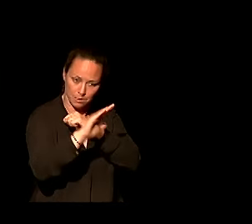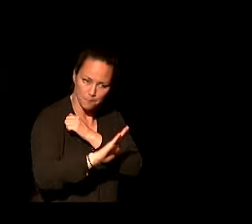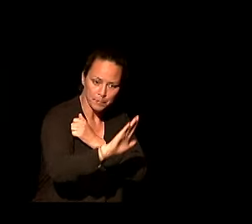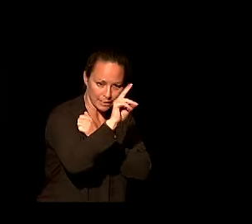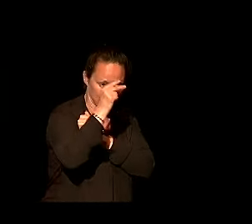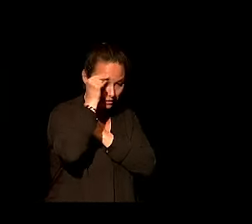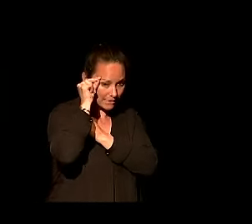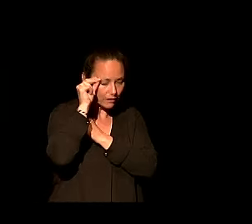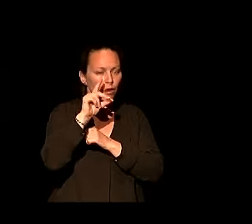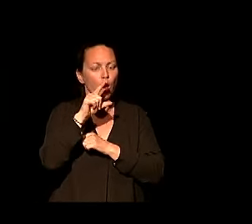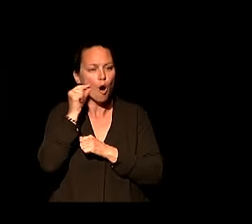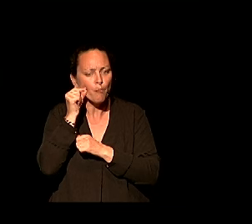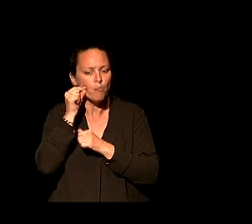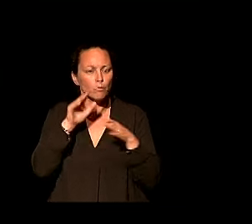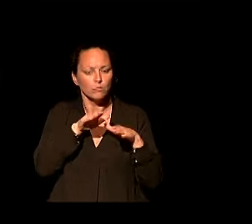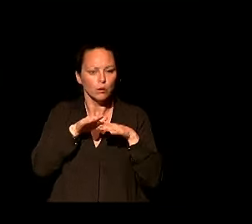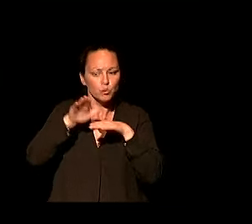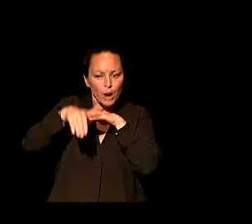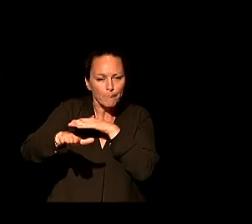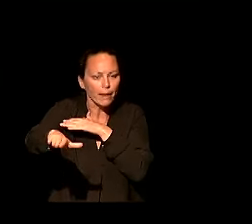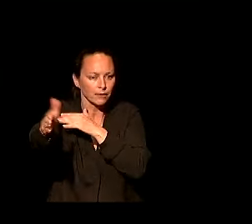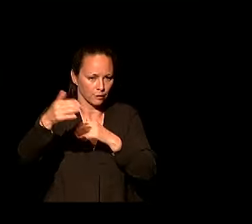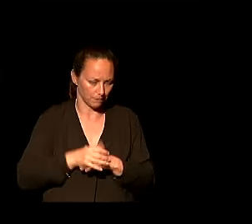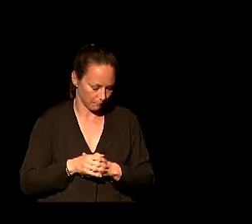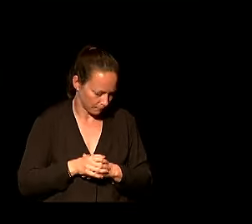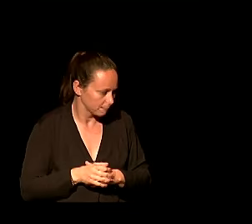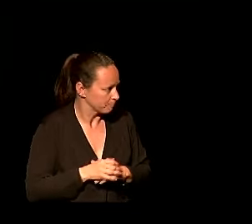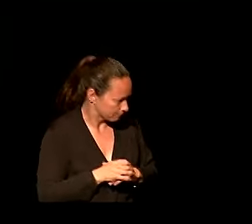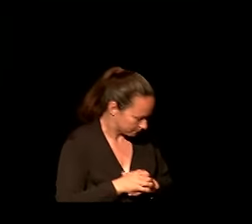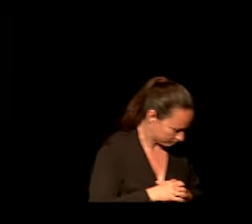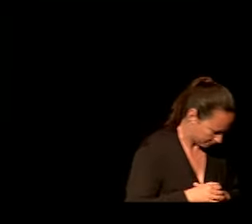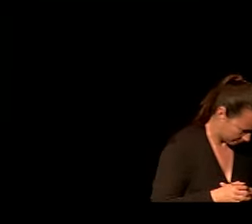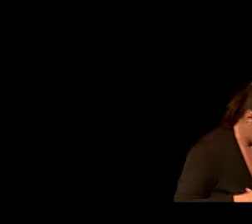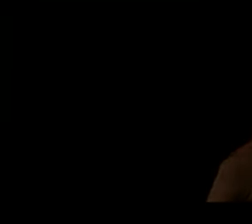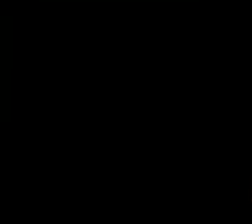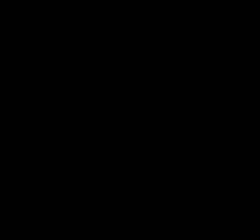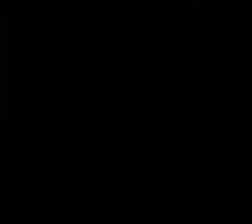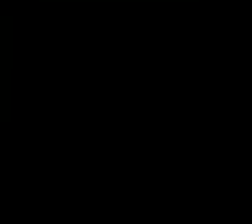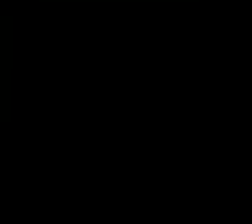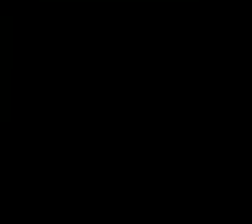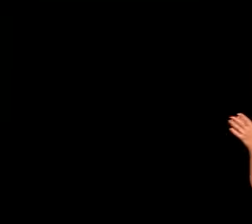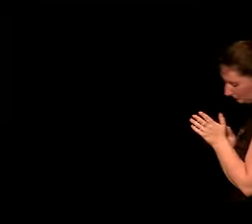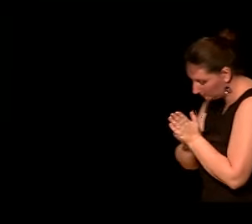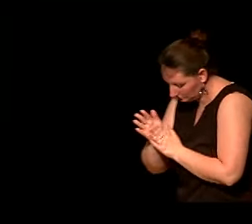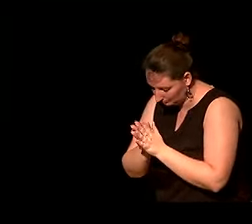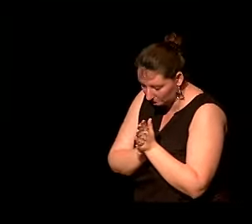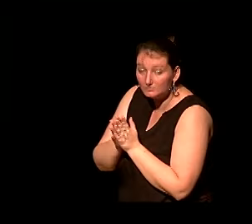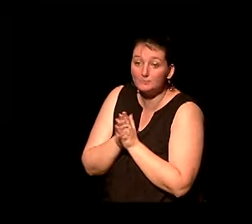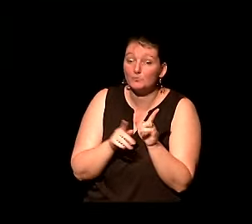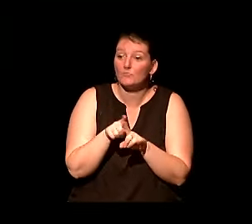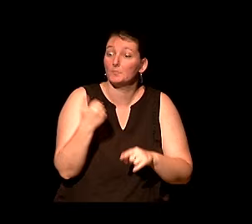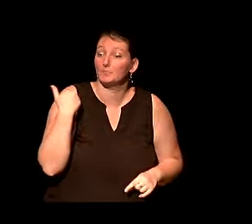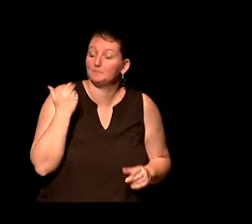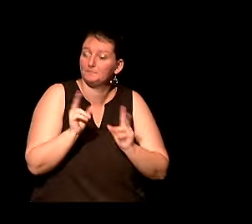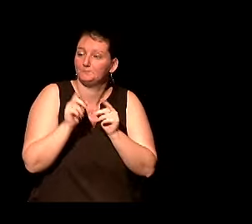dans L'homme de la plaine, et donc de la même façon comme avec le Technicolor, hein, une invention du cinéma, eh bien l'impressionnisme va servir de